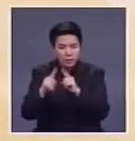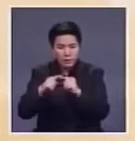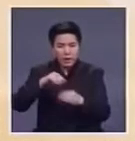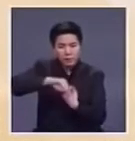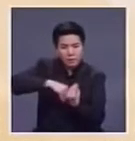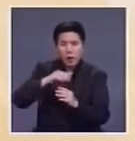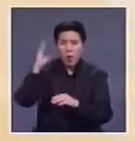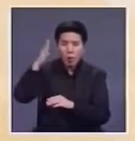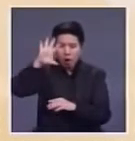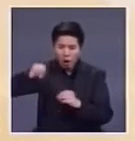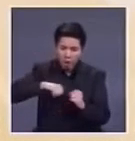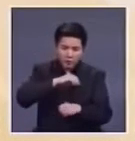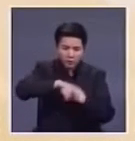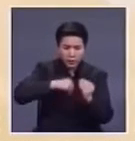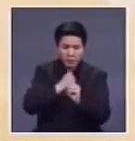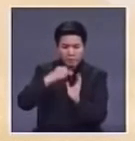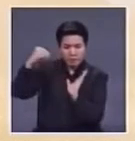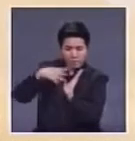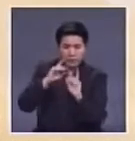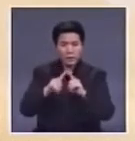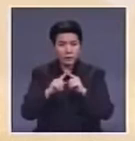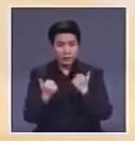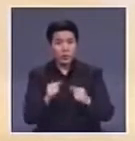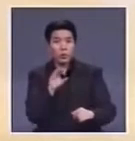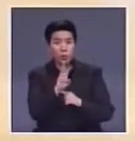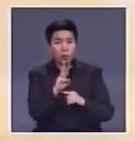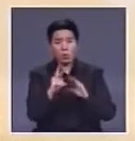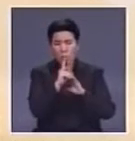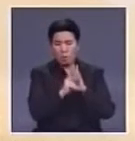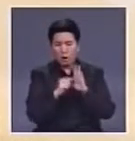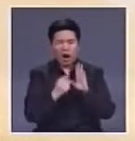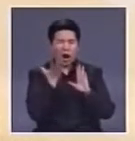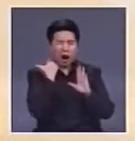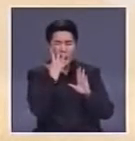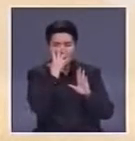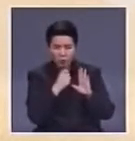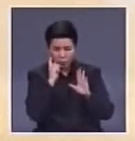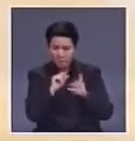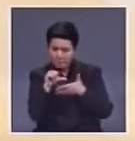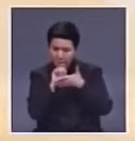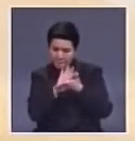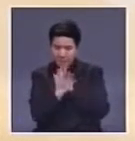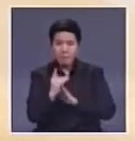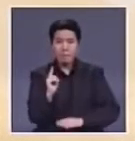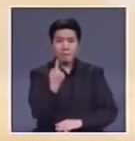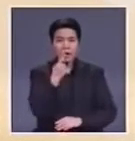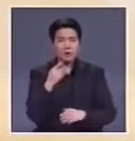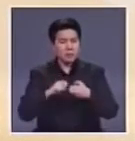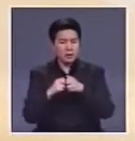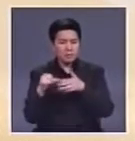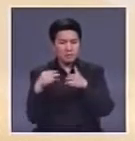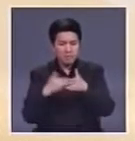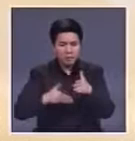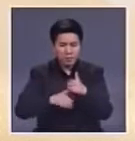นและพลังงานทดแทนอย่างเป็นระบบ 6. การปรับปรุงกฎหมายให้ทันสมัยให้อำนวยความสะดวกไม่เป็นอุปสรรครวมทั้งล